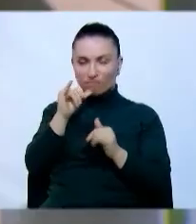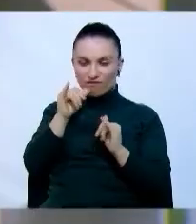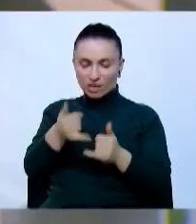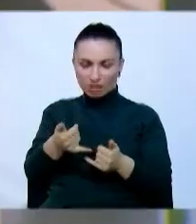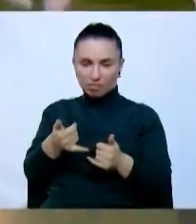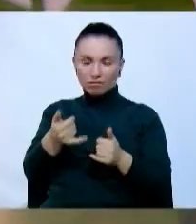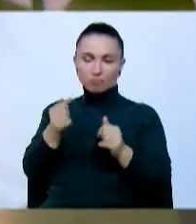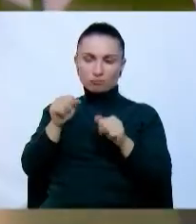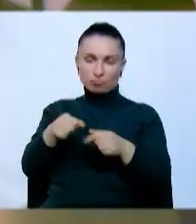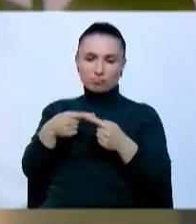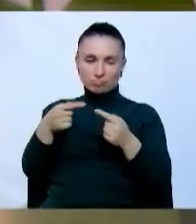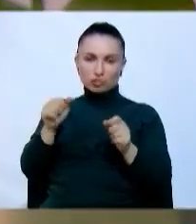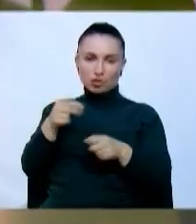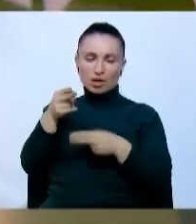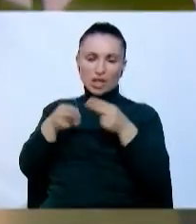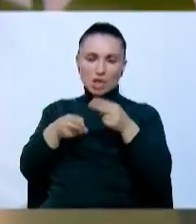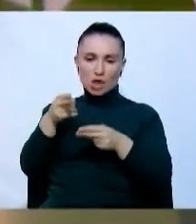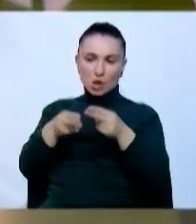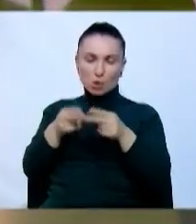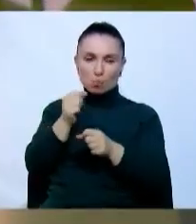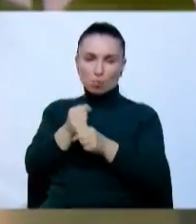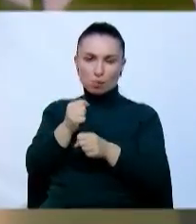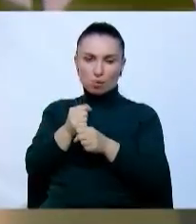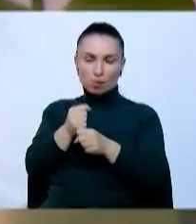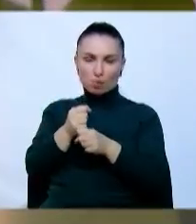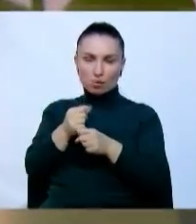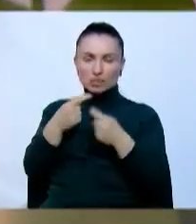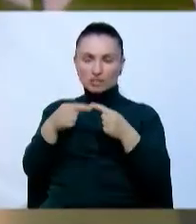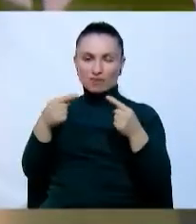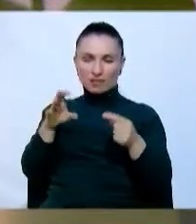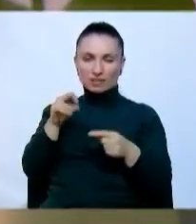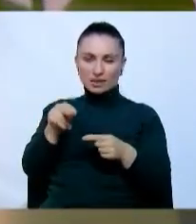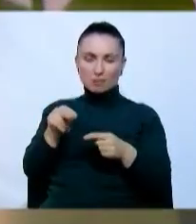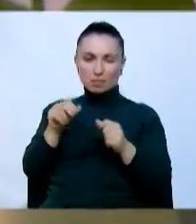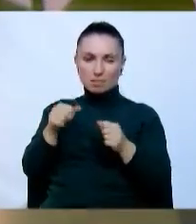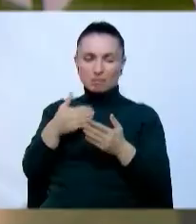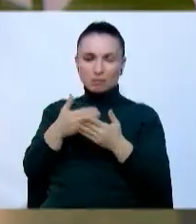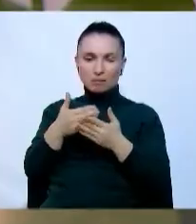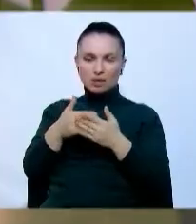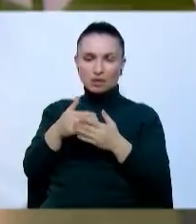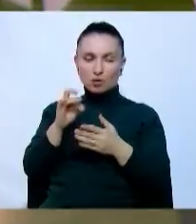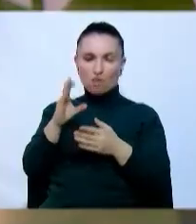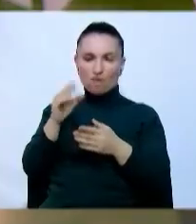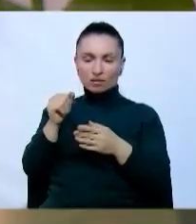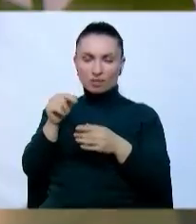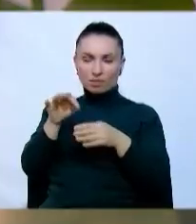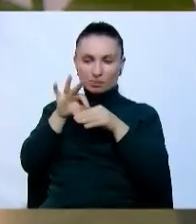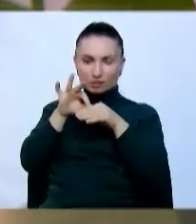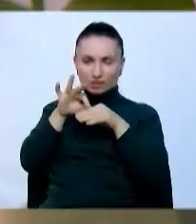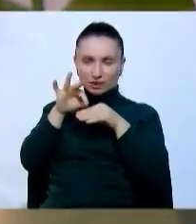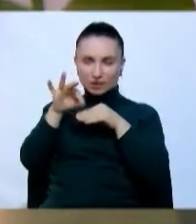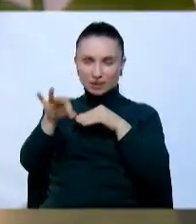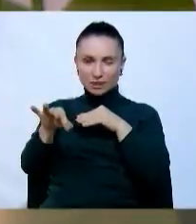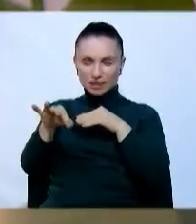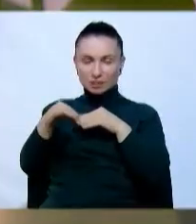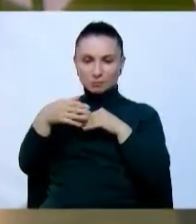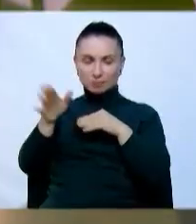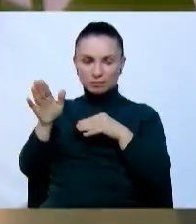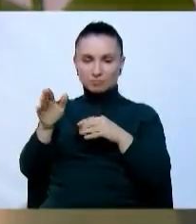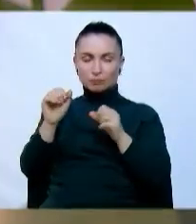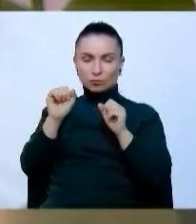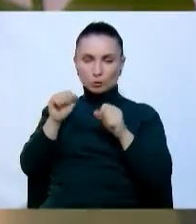ვფიქრობთ ქირურგიულ ჩარევაზე, სხვადასხვა ტიპის ქირურგიულ ჩარევებზე, როგორც არის მაგალითად ქოვანის შრეობრივი გადანერგვა, ეს